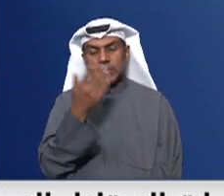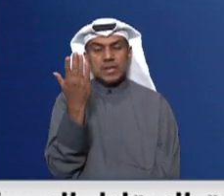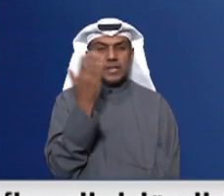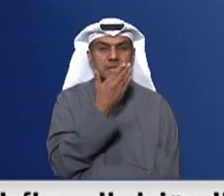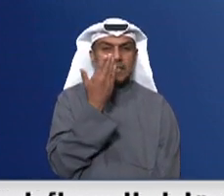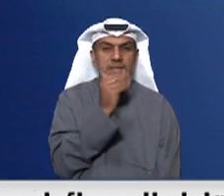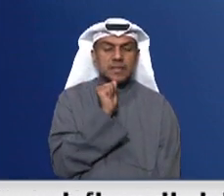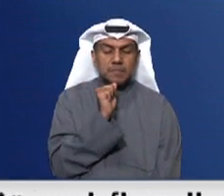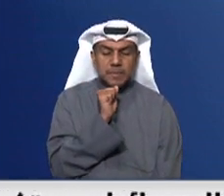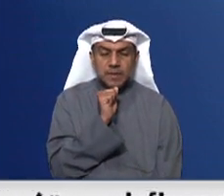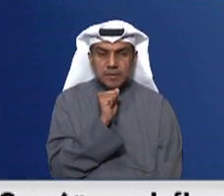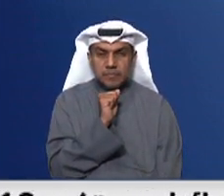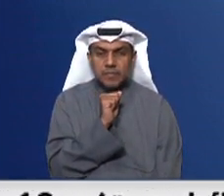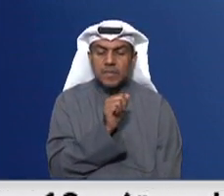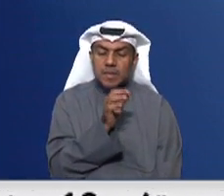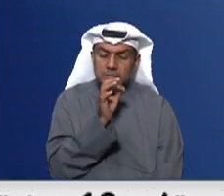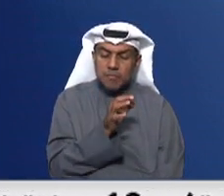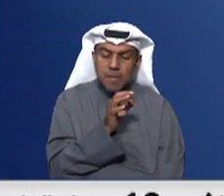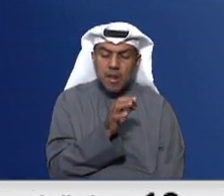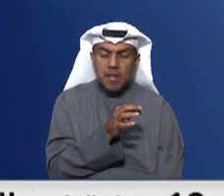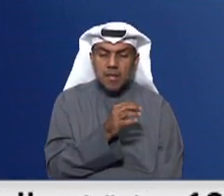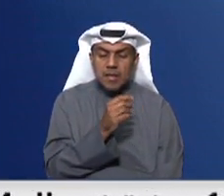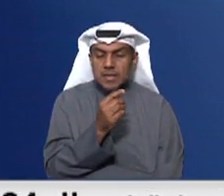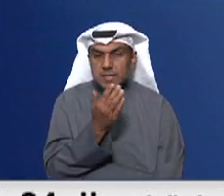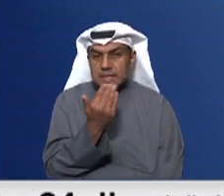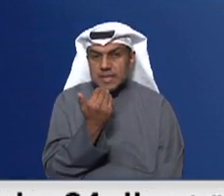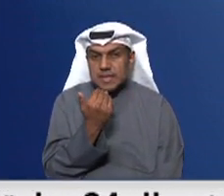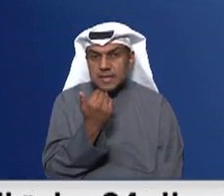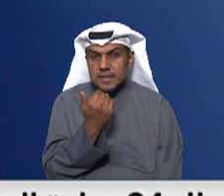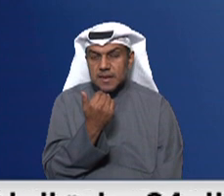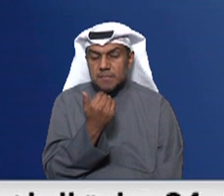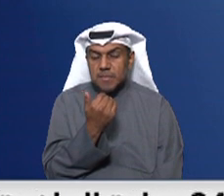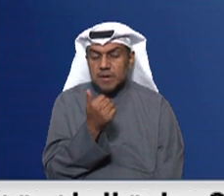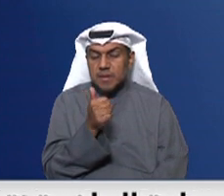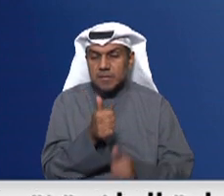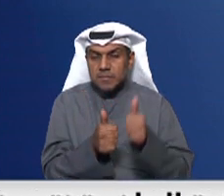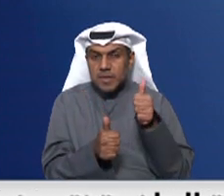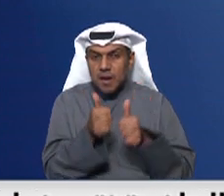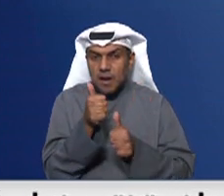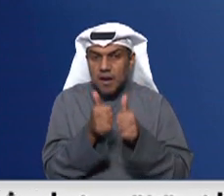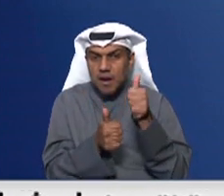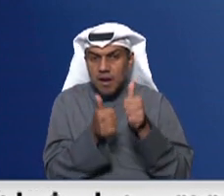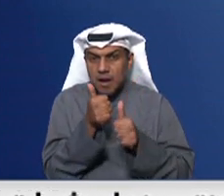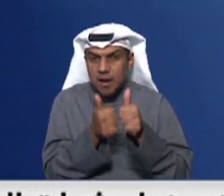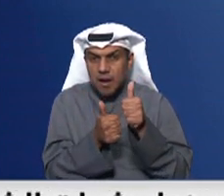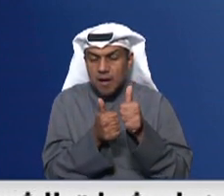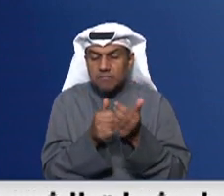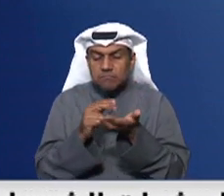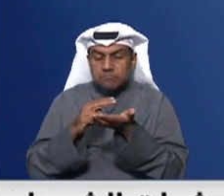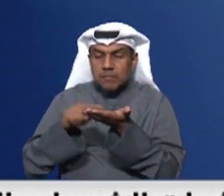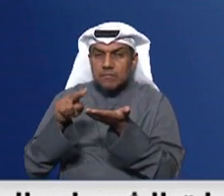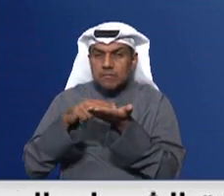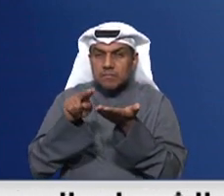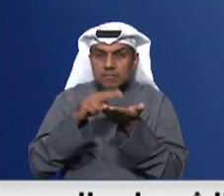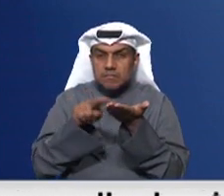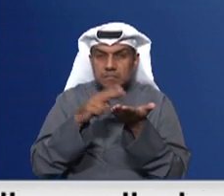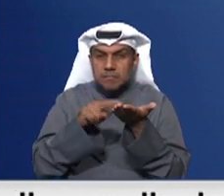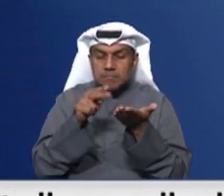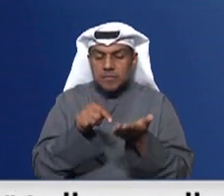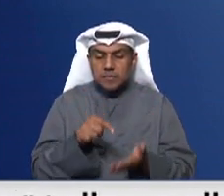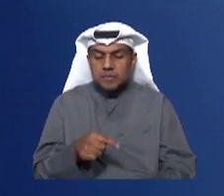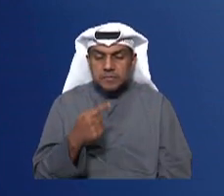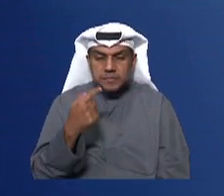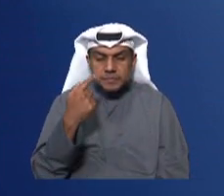التربية. طبعا سيكون ذلك قبيل يوم الامتحان، يعني قبل يوم الامتحان إن شاء الله سيكون هناك بث لهذه الرسائل،